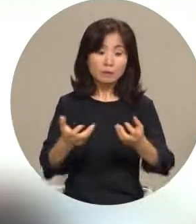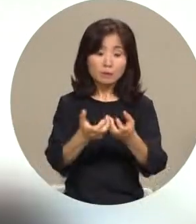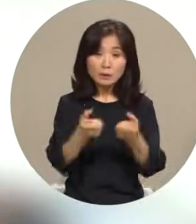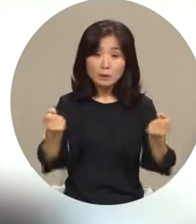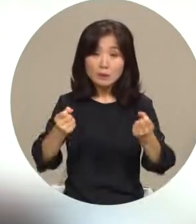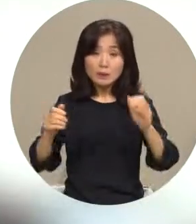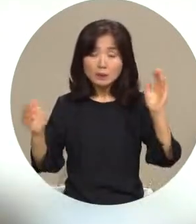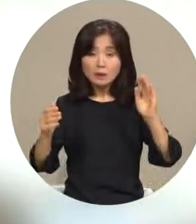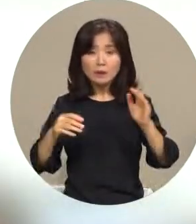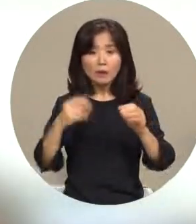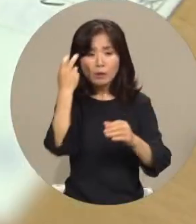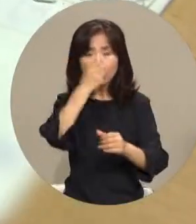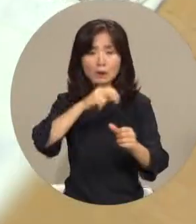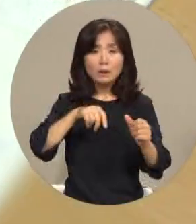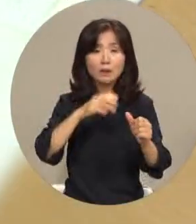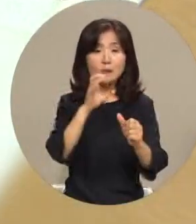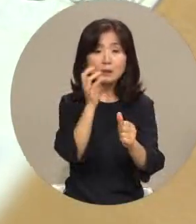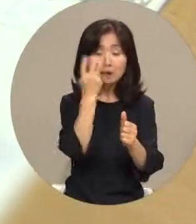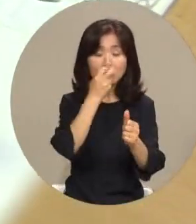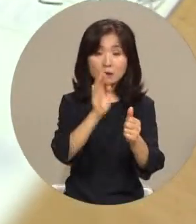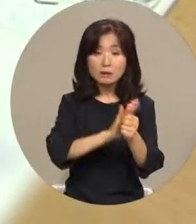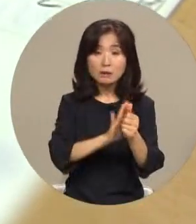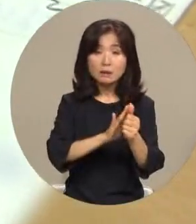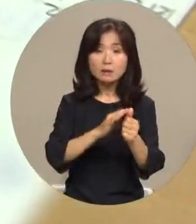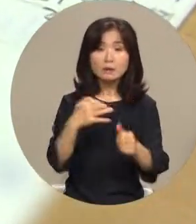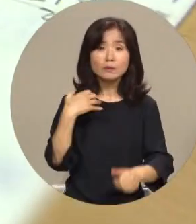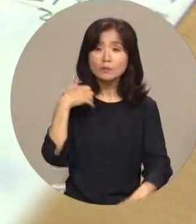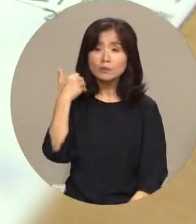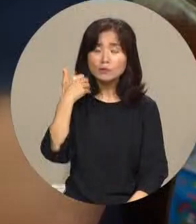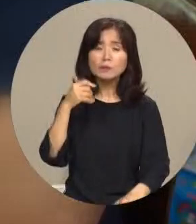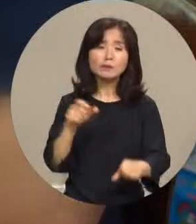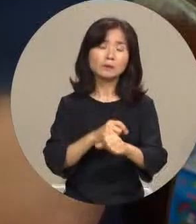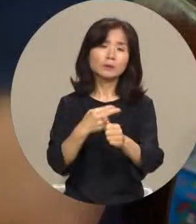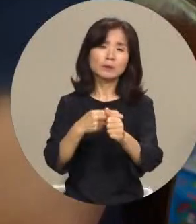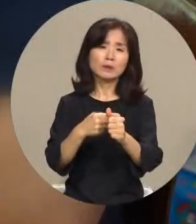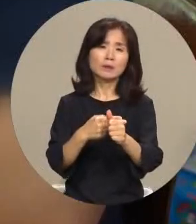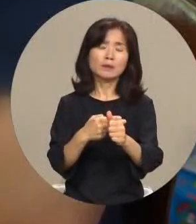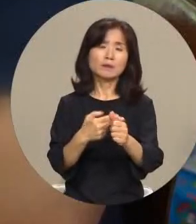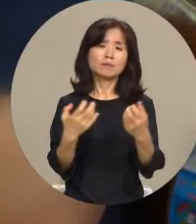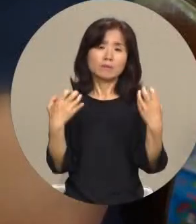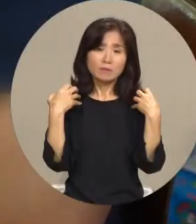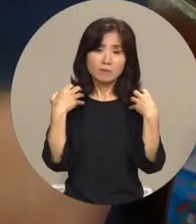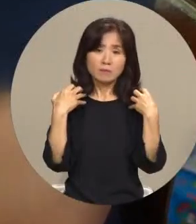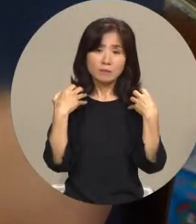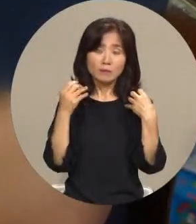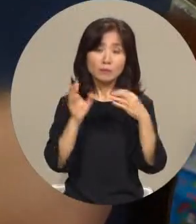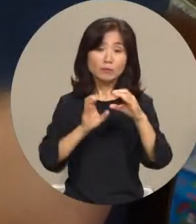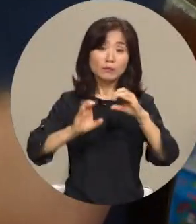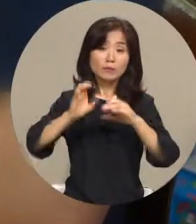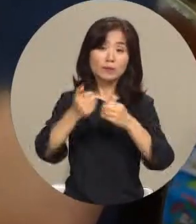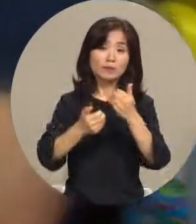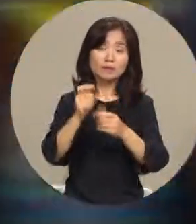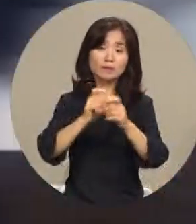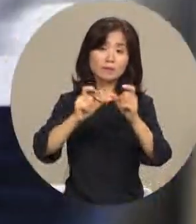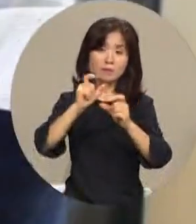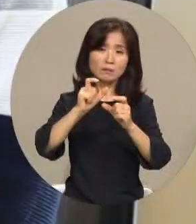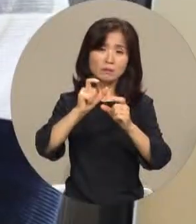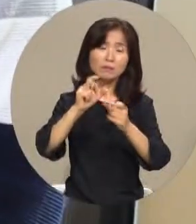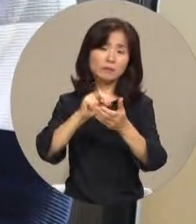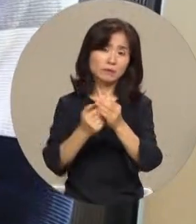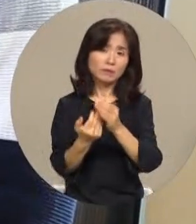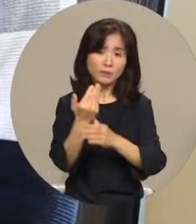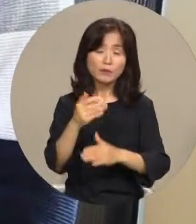분리된 학생의 관리 책임이 오롯이 특수교사에게만 맡겨져 있다 보니 추가로 갈등이 발생할 여지가 큰 겁니다